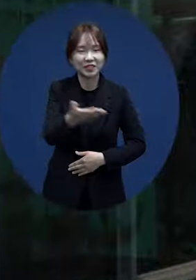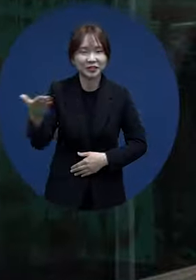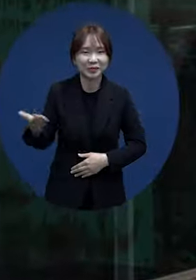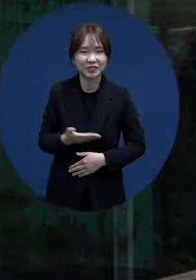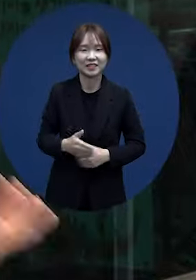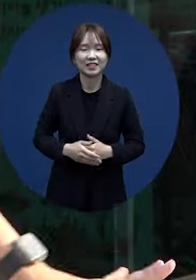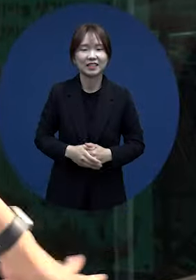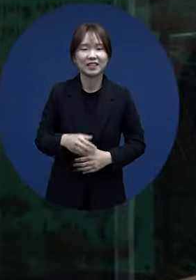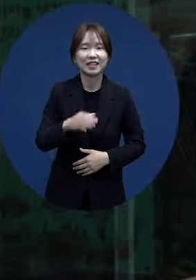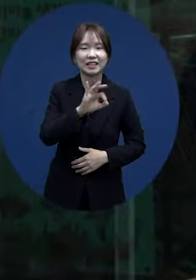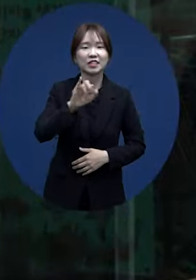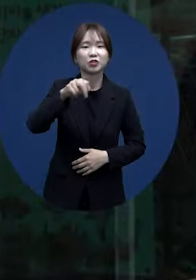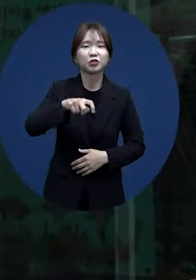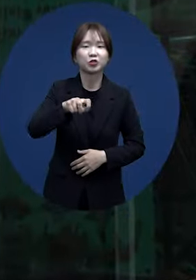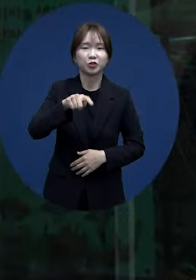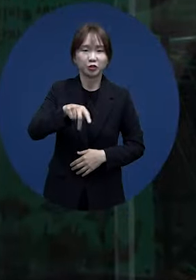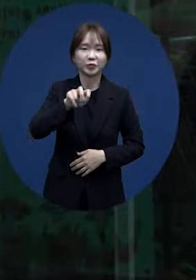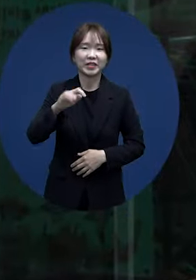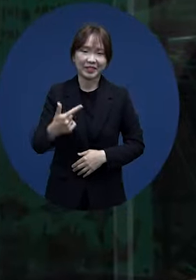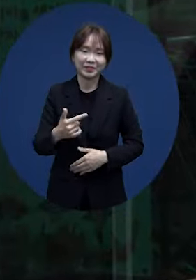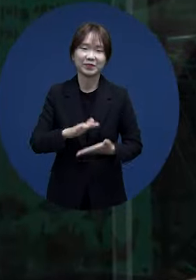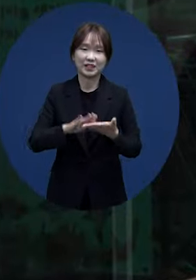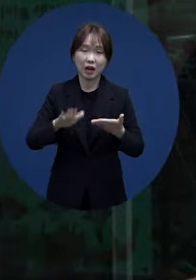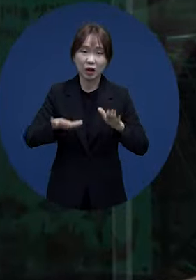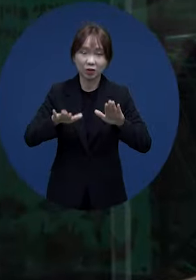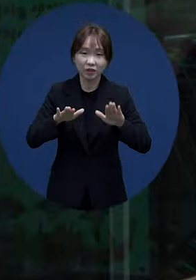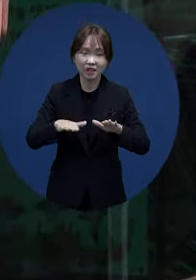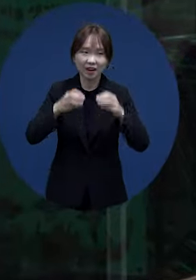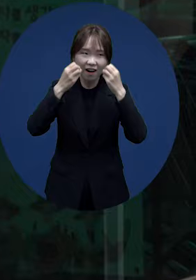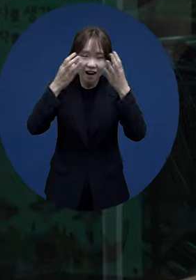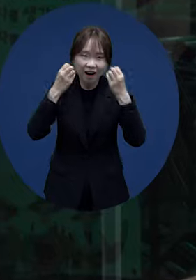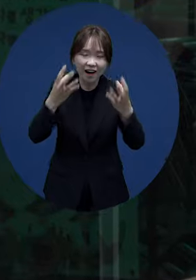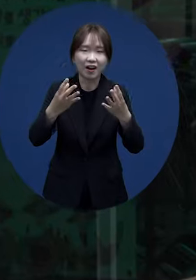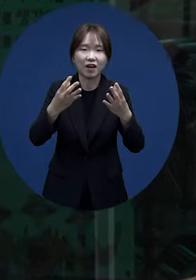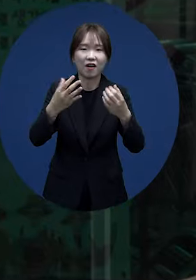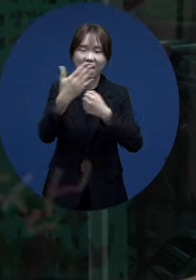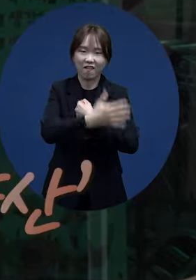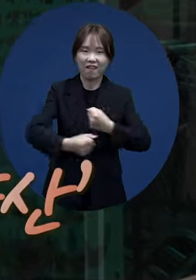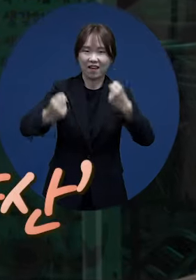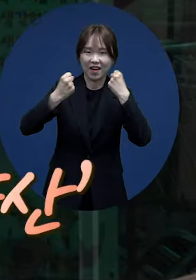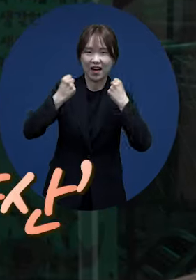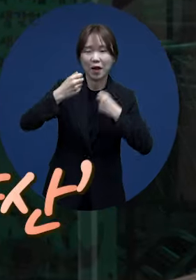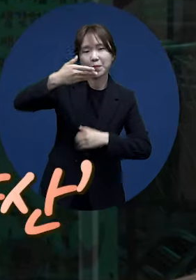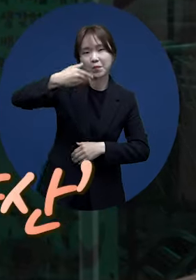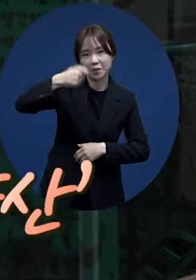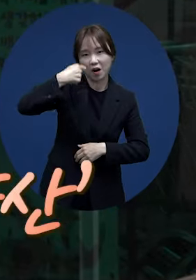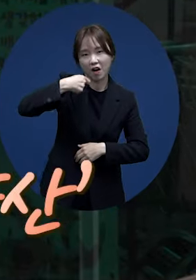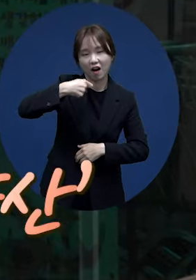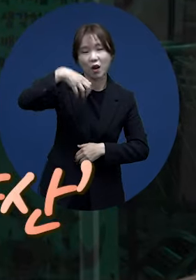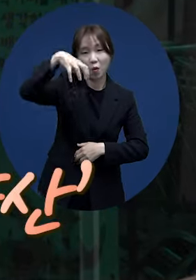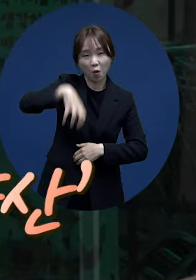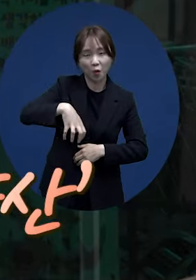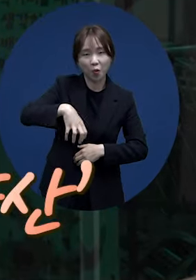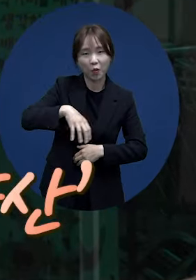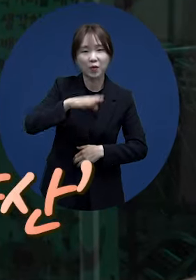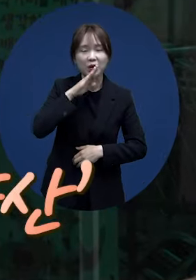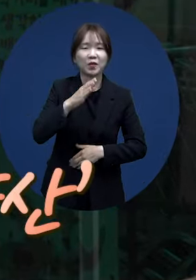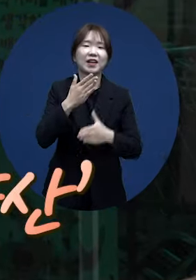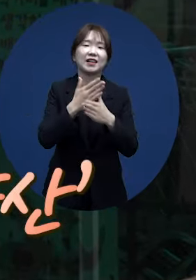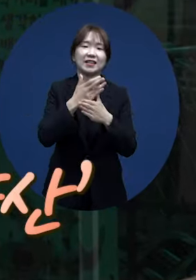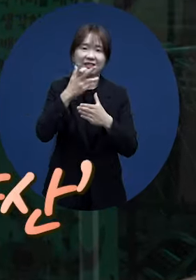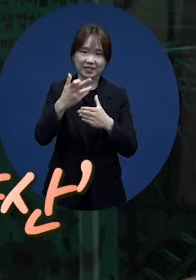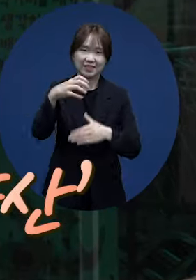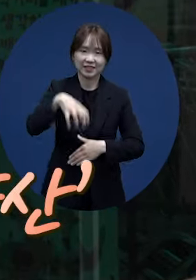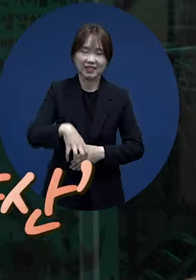안녕하세요, 여러분. 이슈 연구소 이수민입니다. 오늘은요, 신선하고 건강한 먹거리의 고장